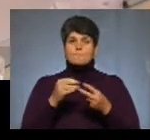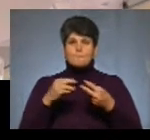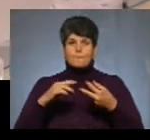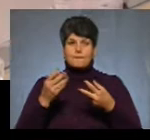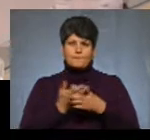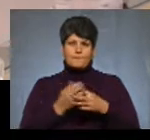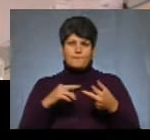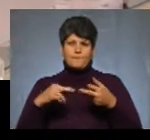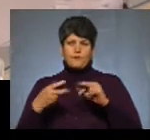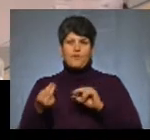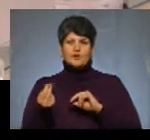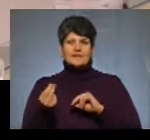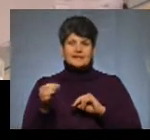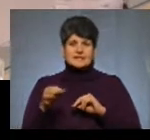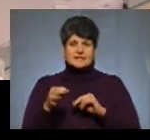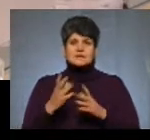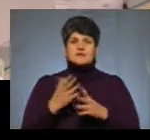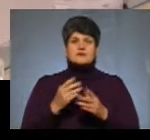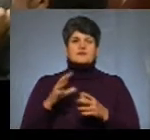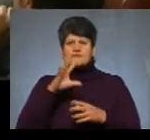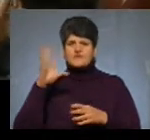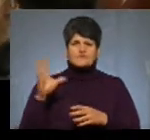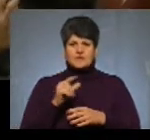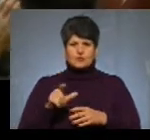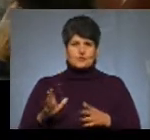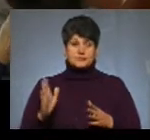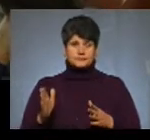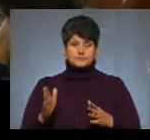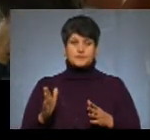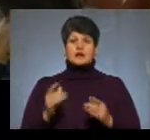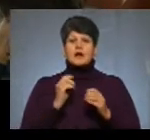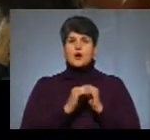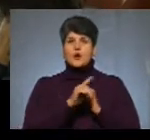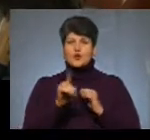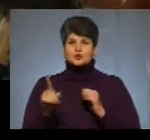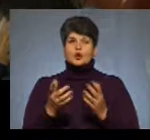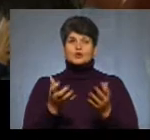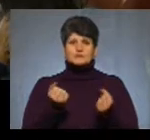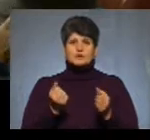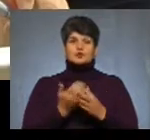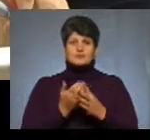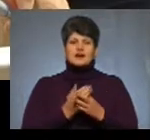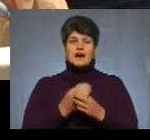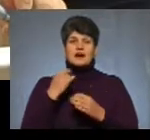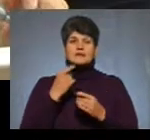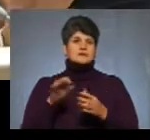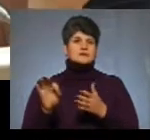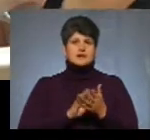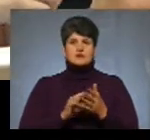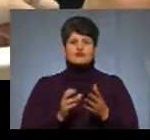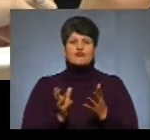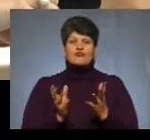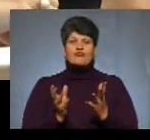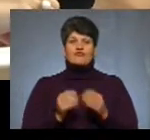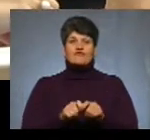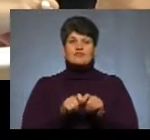охопити всіх жителів, які отримують субсидії. На кожного одержувача субсидії автоматично відкриють персональний обліковий запис